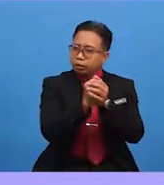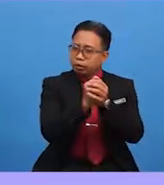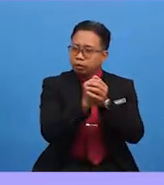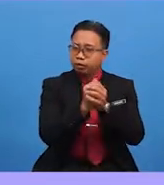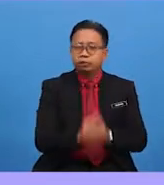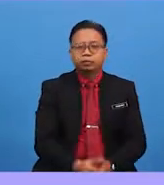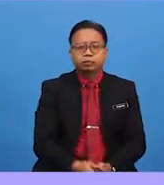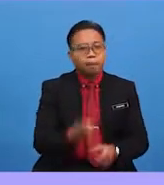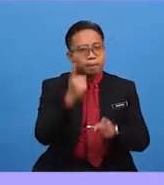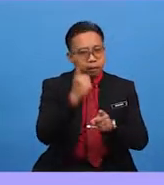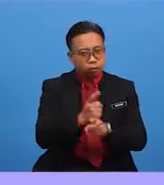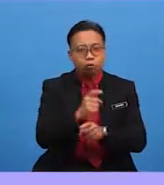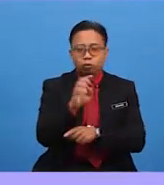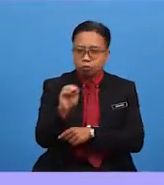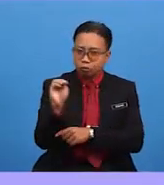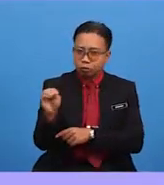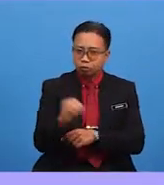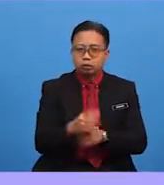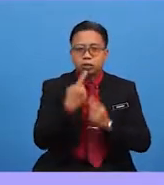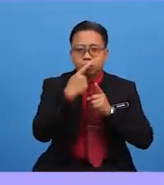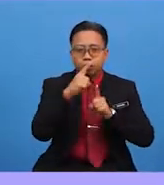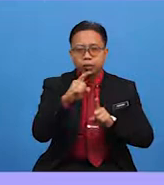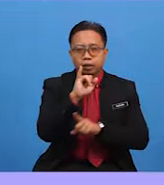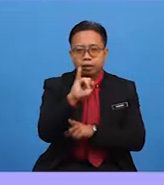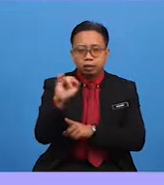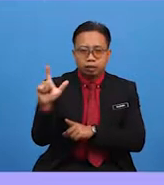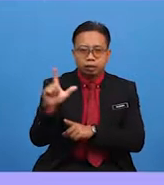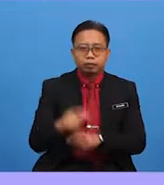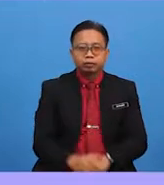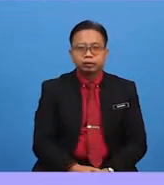Syabas. Betul tu. Jawapannya ialah